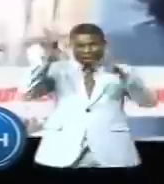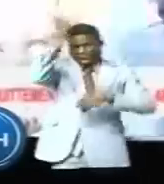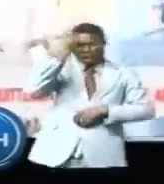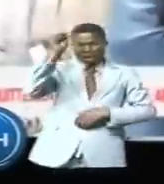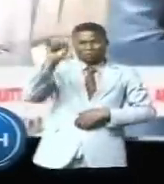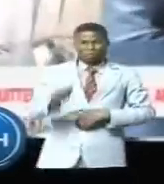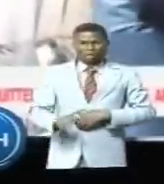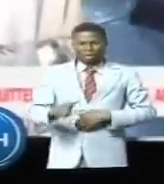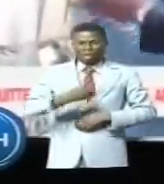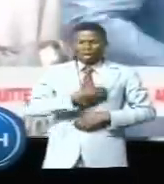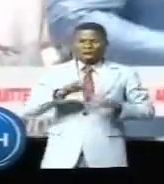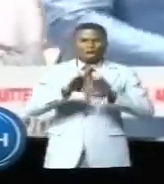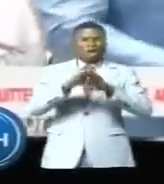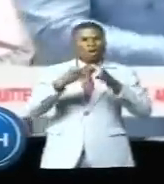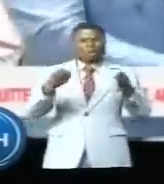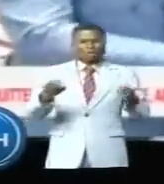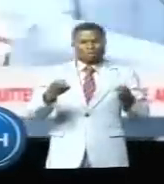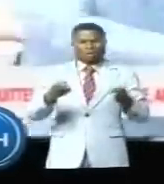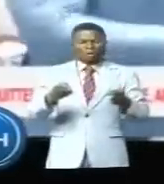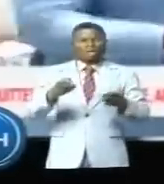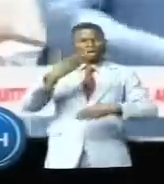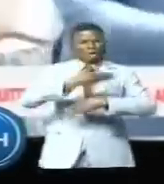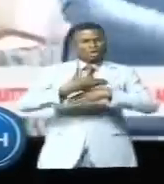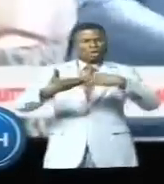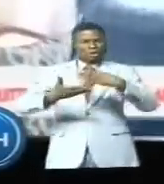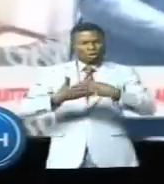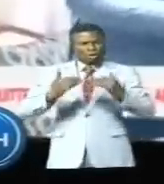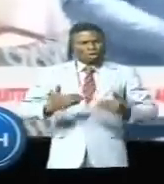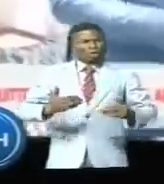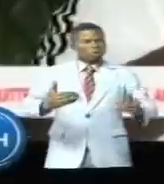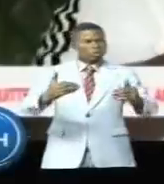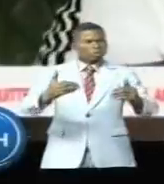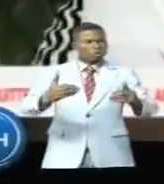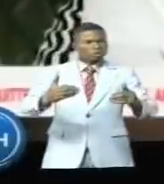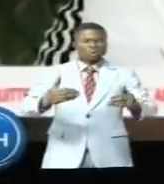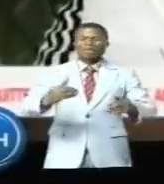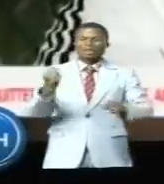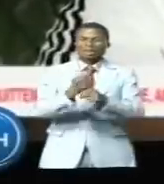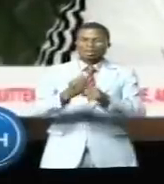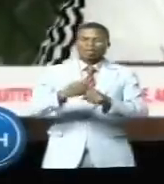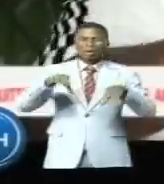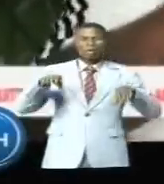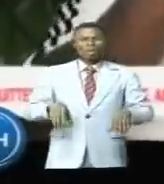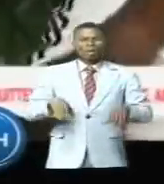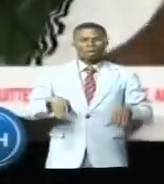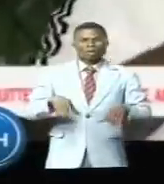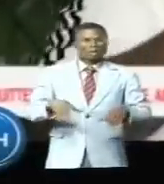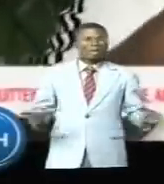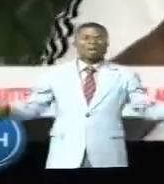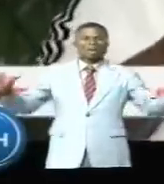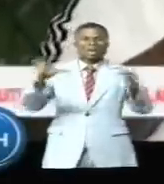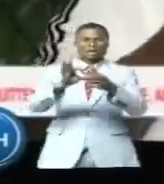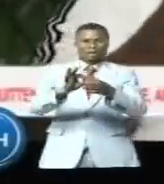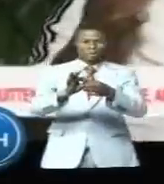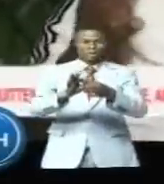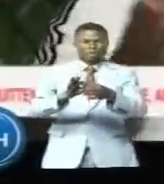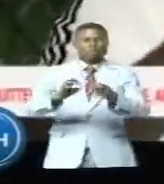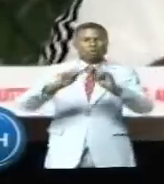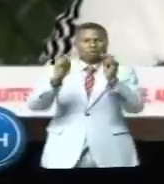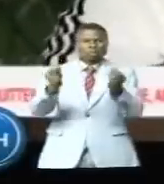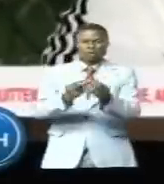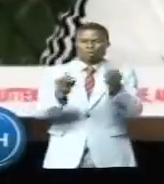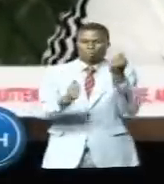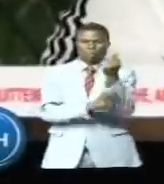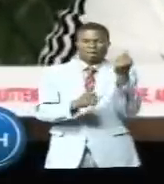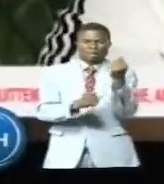un cœur ouvert et il veut construire, continuer à militer pour ce pays et à rassembler, il l'a si bien dit, que tout le monde